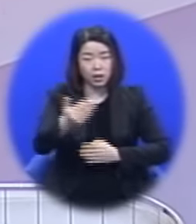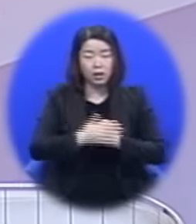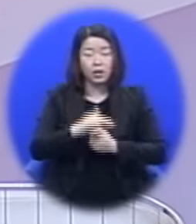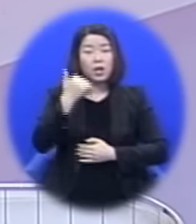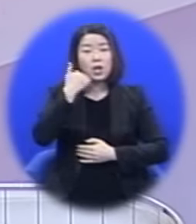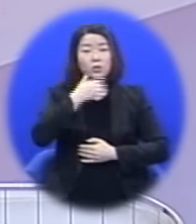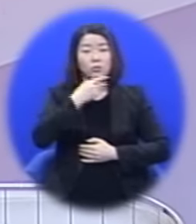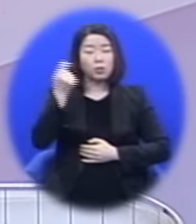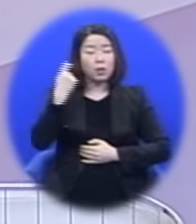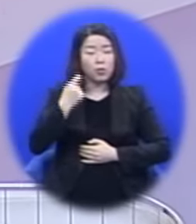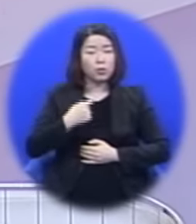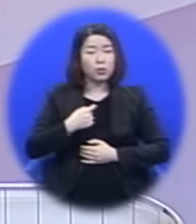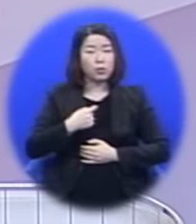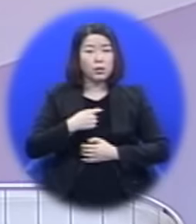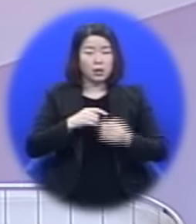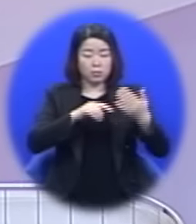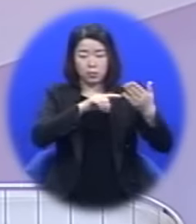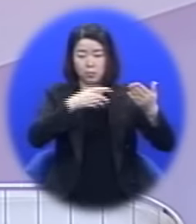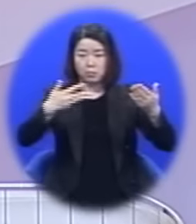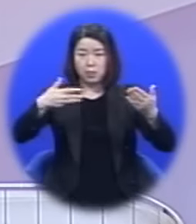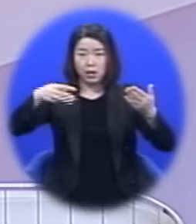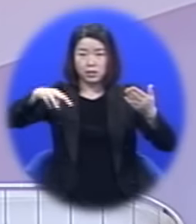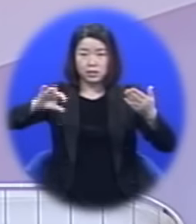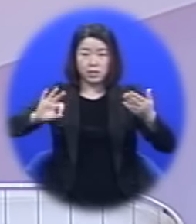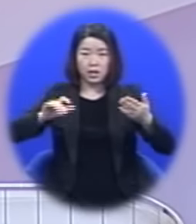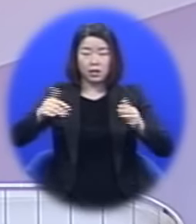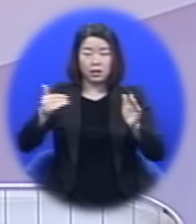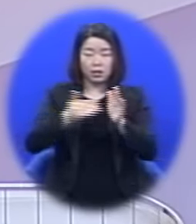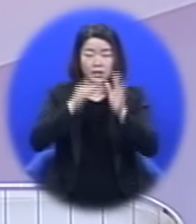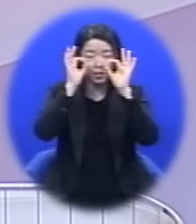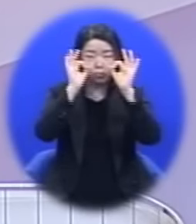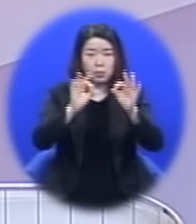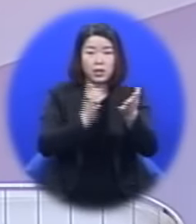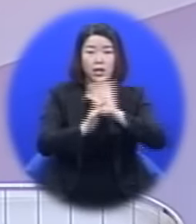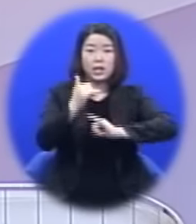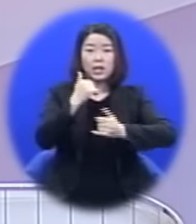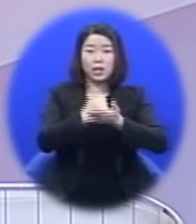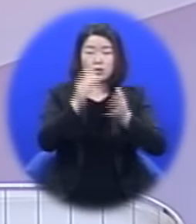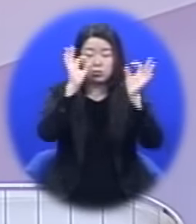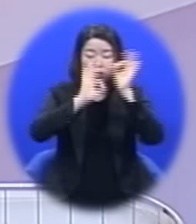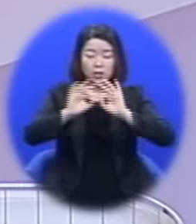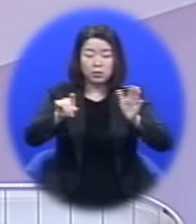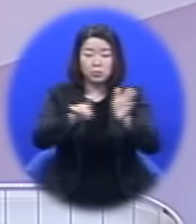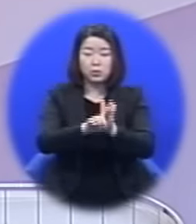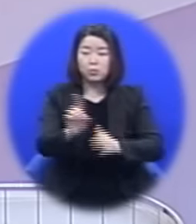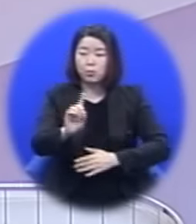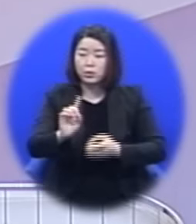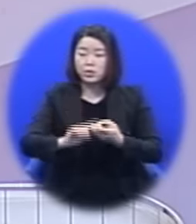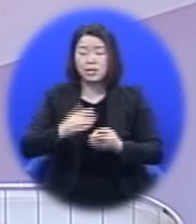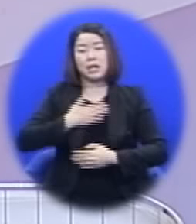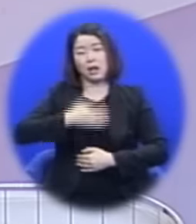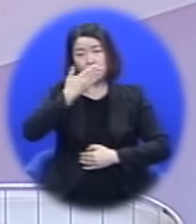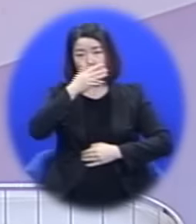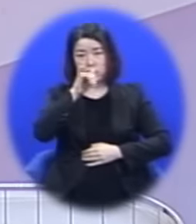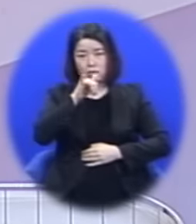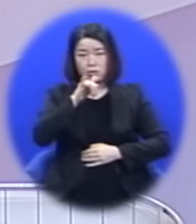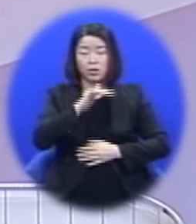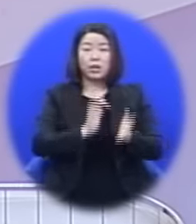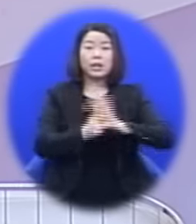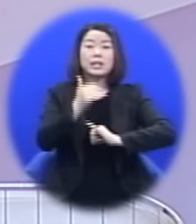7절까지 말씀을 가만히 보면 아, 예수님이 찾으시는 믿음이 어떤 믿음인지를 알게 됩니다.